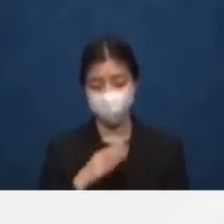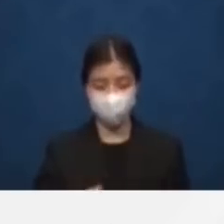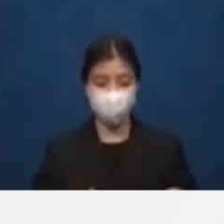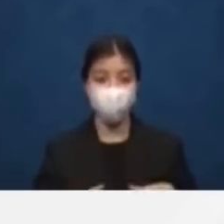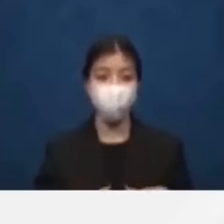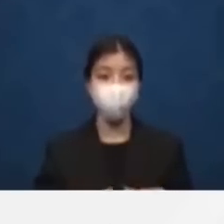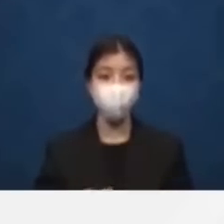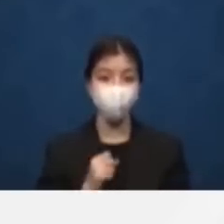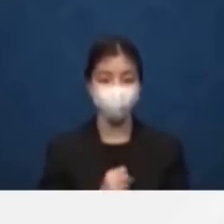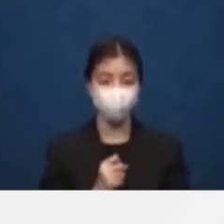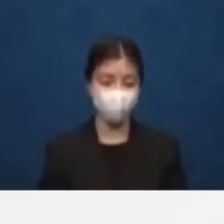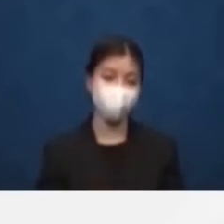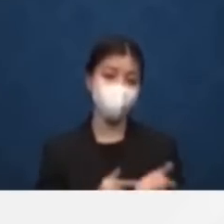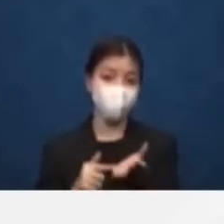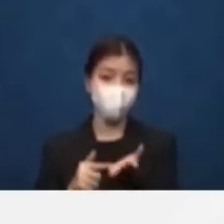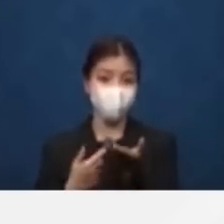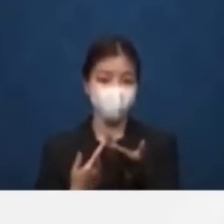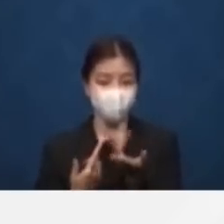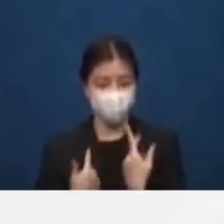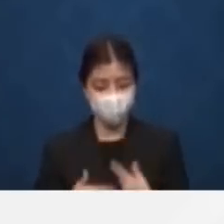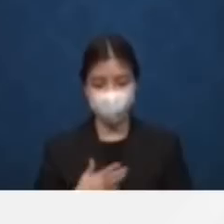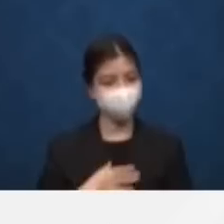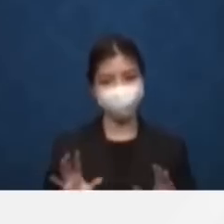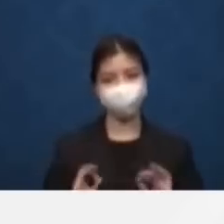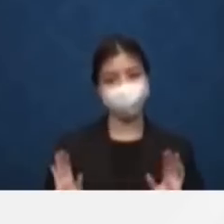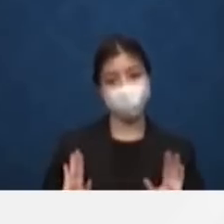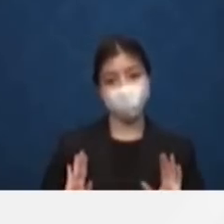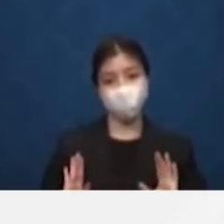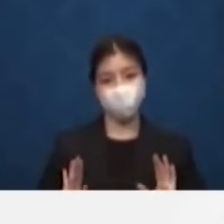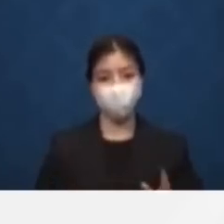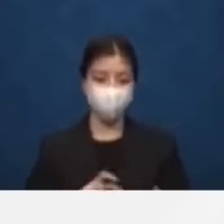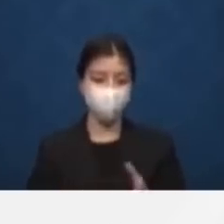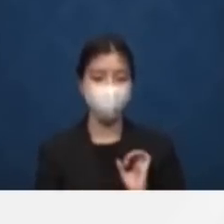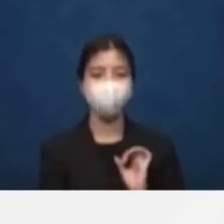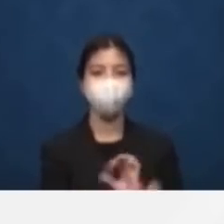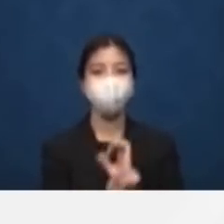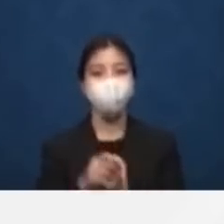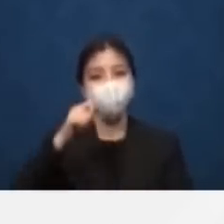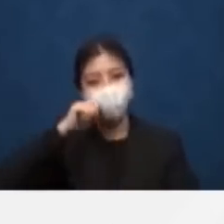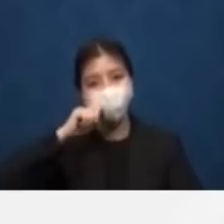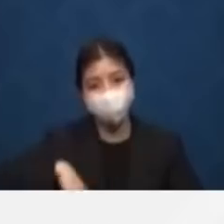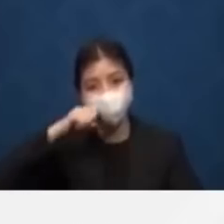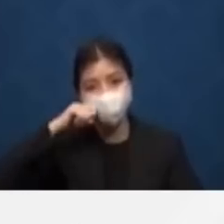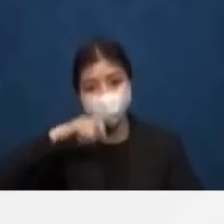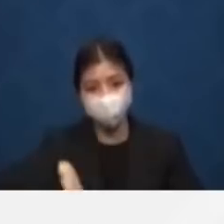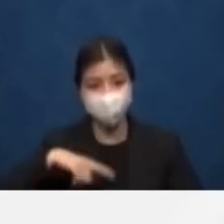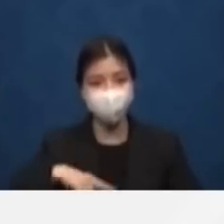ไม่ทำชั่วไม่มีพูดคำไหนคำนั้นไม่ตบัดสัตว์ต่อตัวเองแล้วก็ไม่ปฏิ